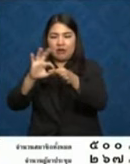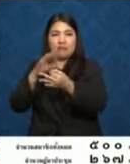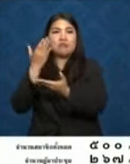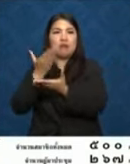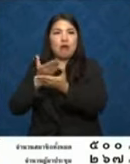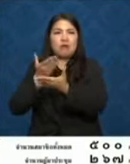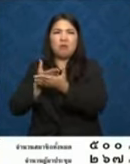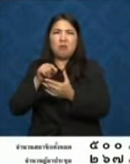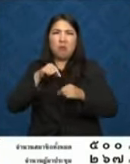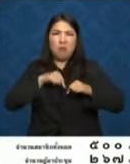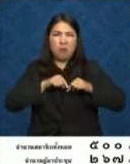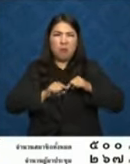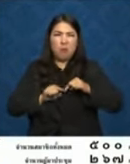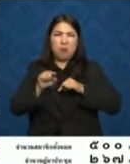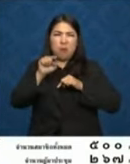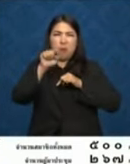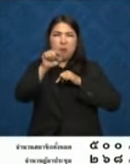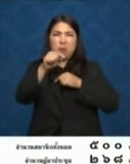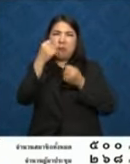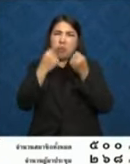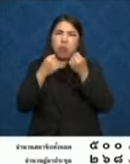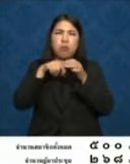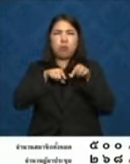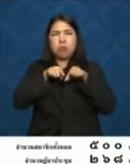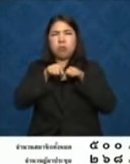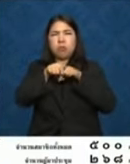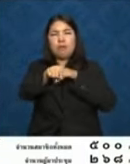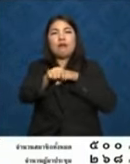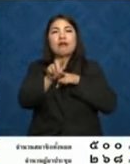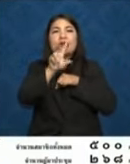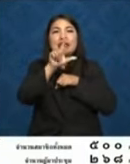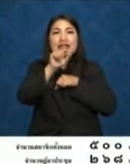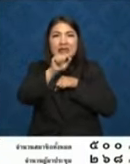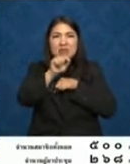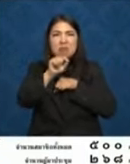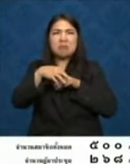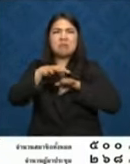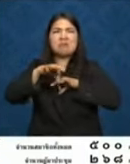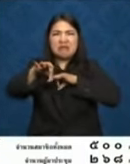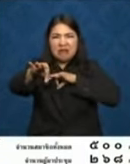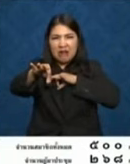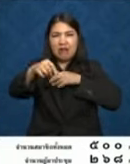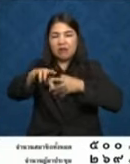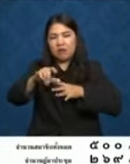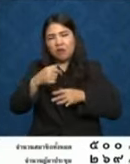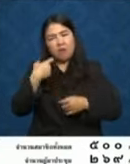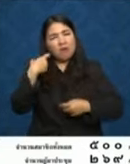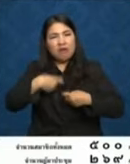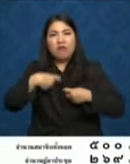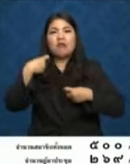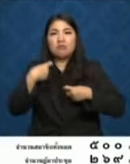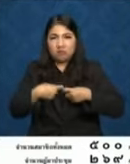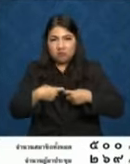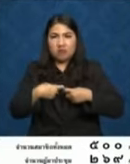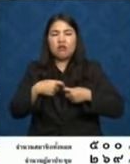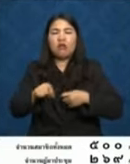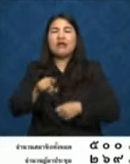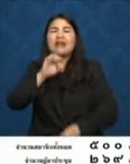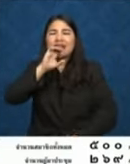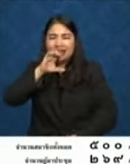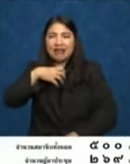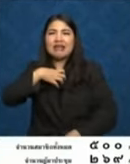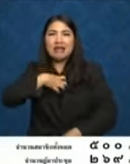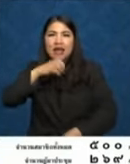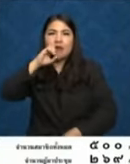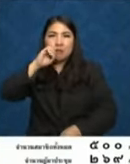ต้องเดินทางประมาณ20กิโลเมตรนะฮะระยะทางก็ไกลนะฮะเส้นทางก็ยากลำบากนะฮะก็เลยอย